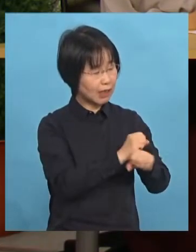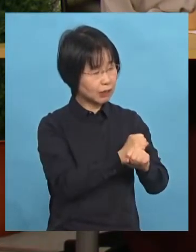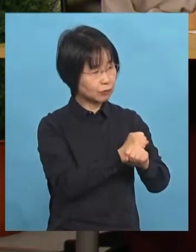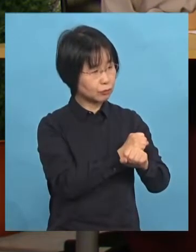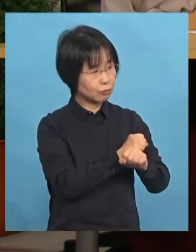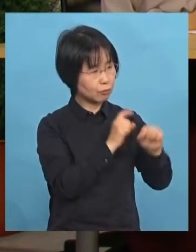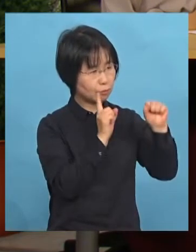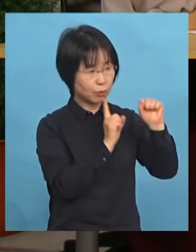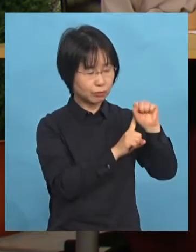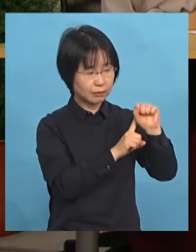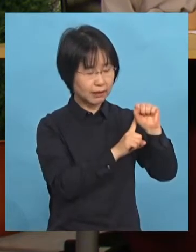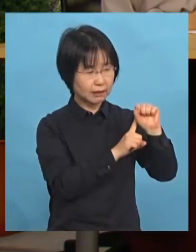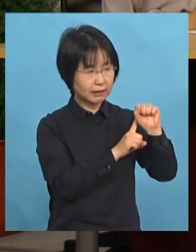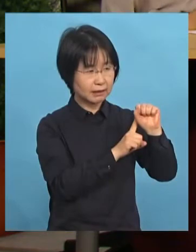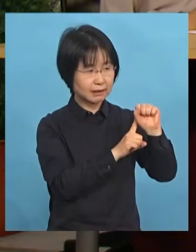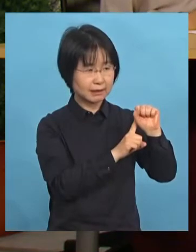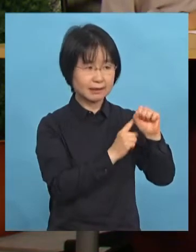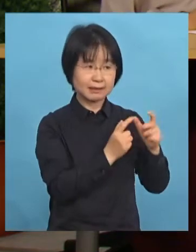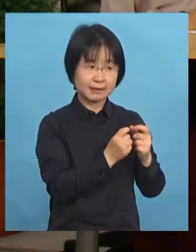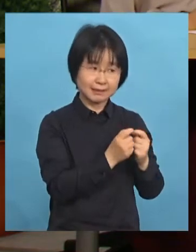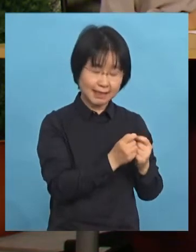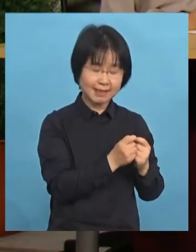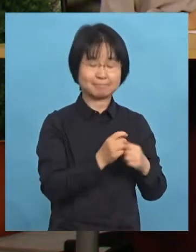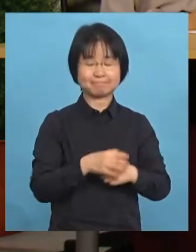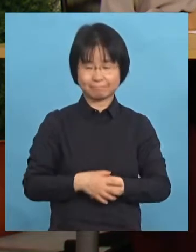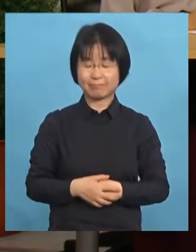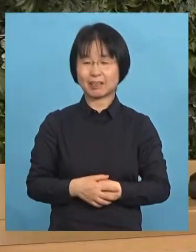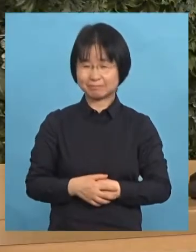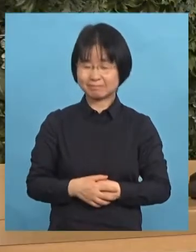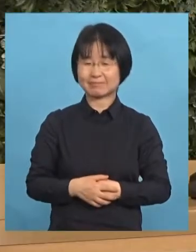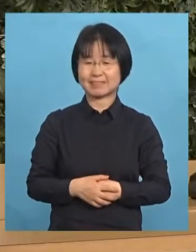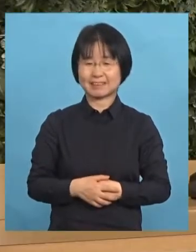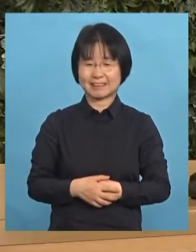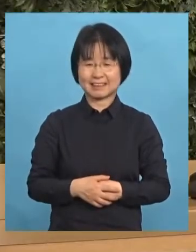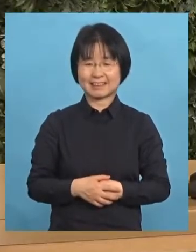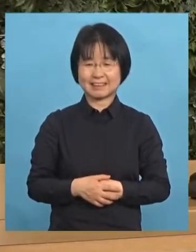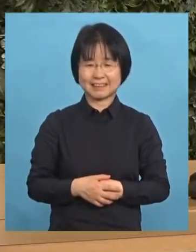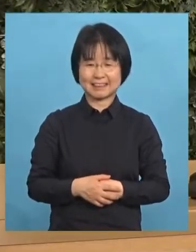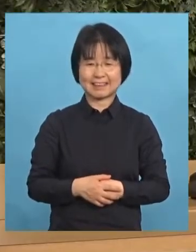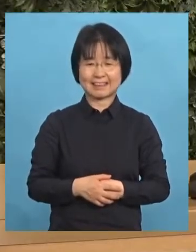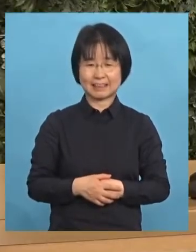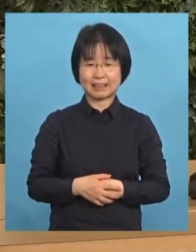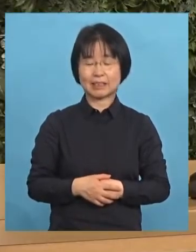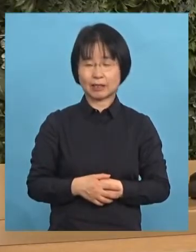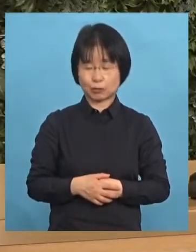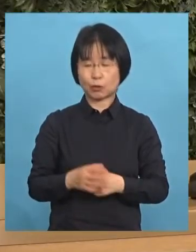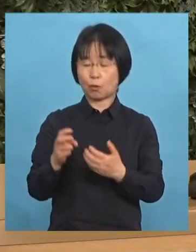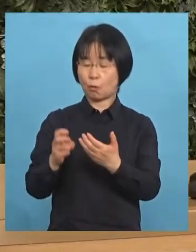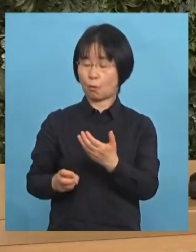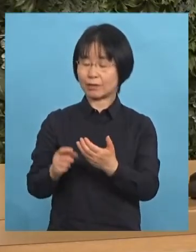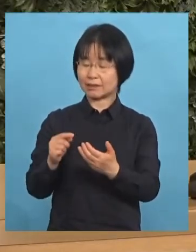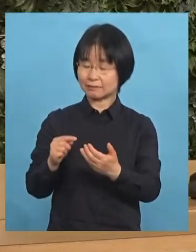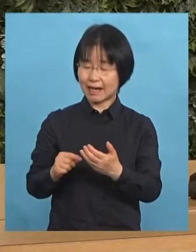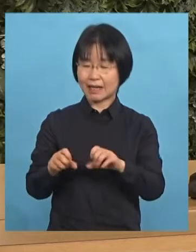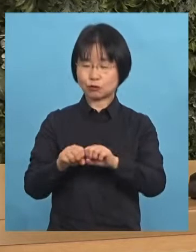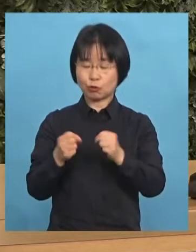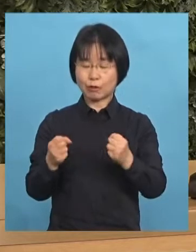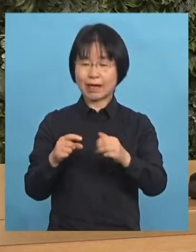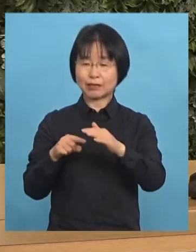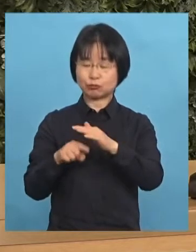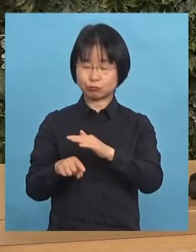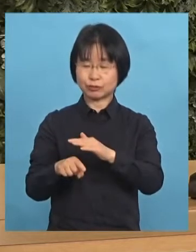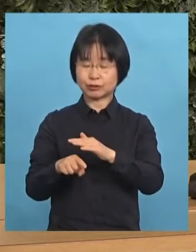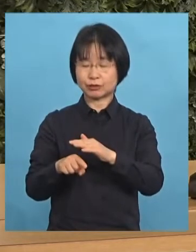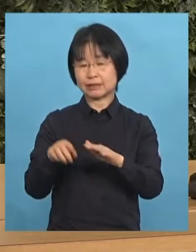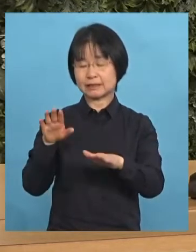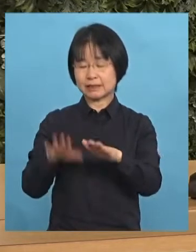消を目的とするものでしたっけ？ はい、よくご存知ですね。この法律は障害を理由と